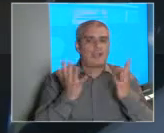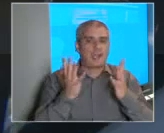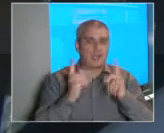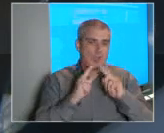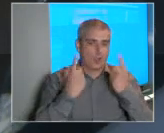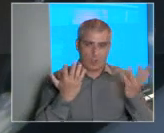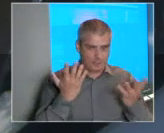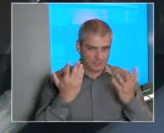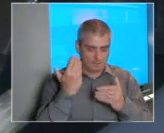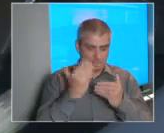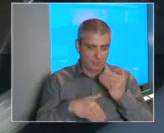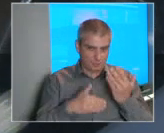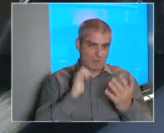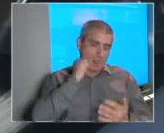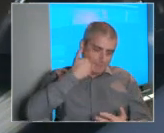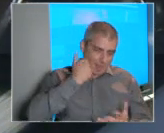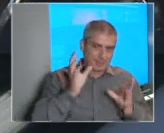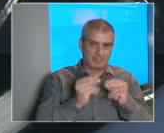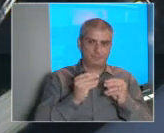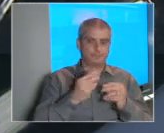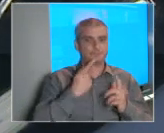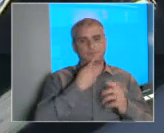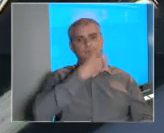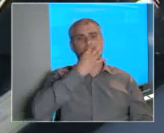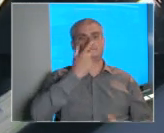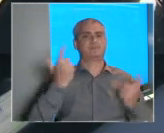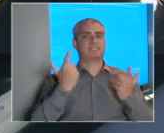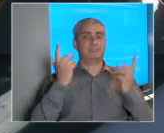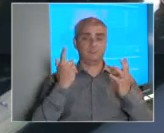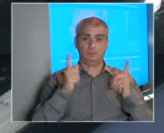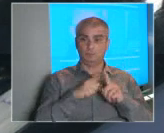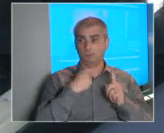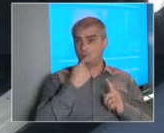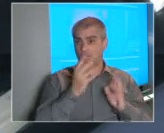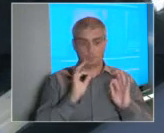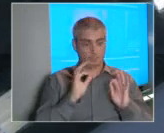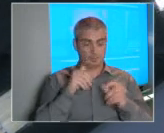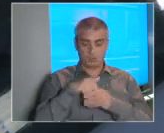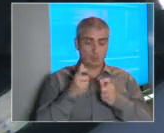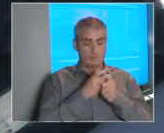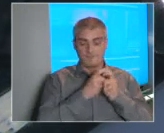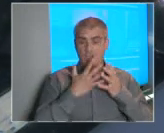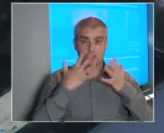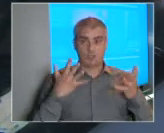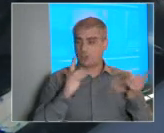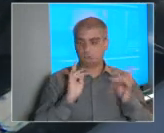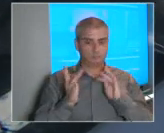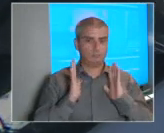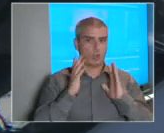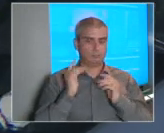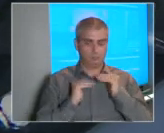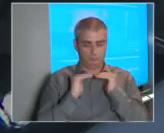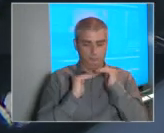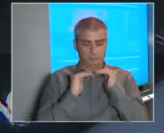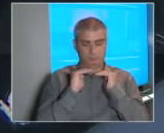קורה בסופו של דבר למחרת, עם ההכרזה החגיגית. וכמו שאמרנו, באמת בין המפלגות הגדולות, הקרב הוא מאוד מאוד